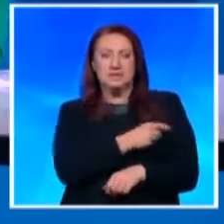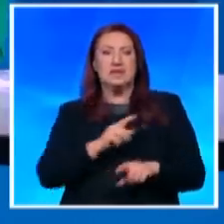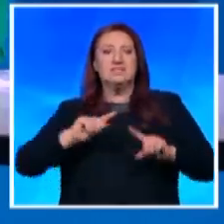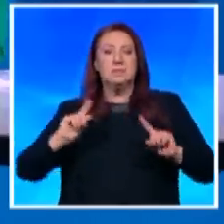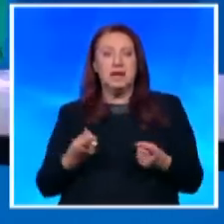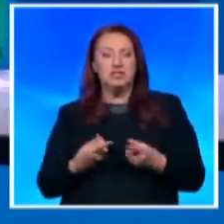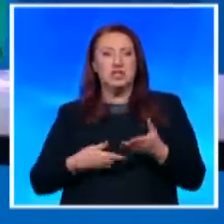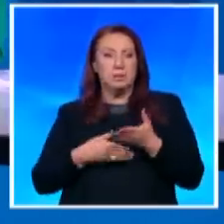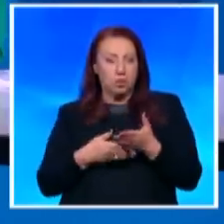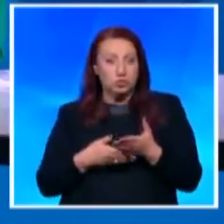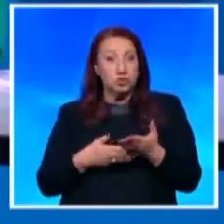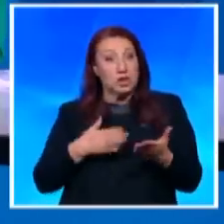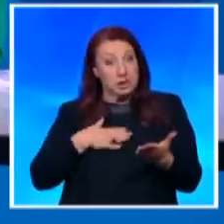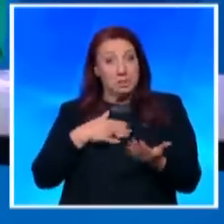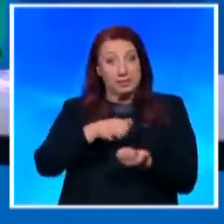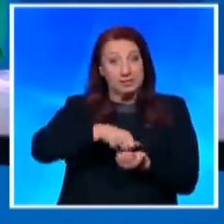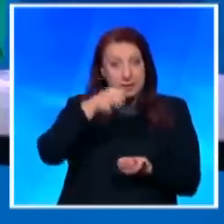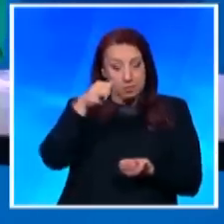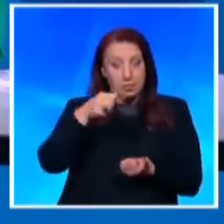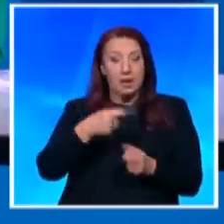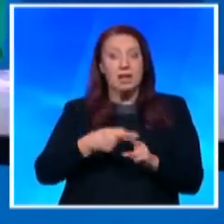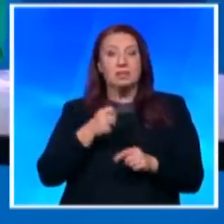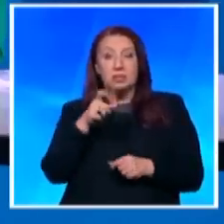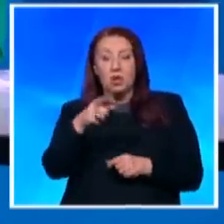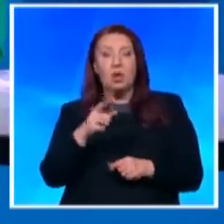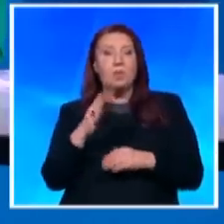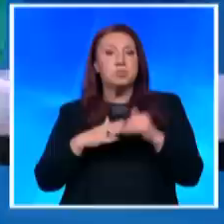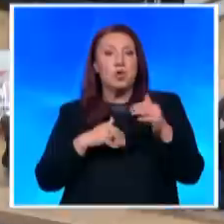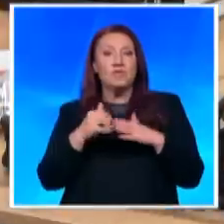места. Причината професията им е непризната по норматив.